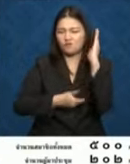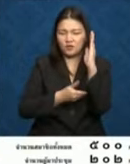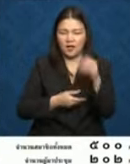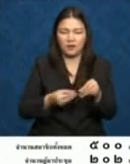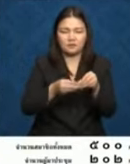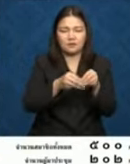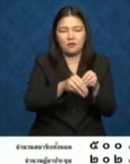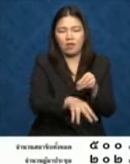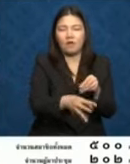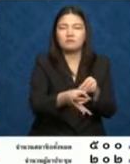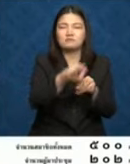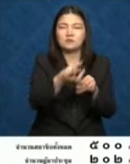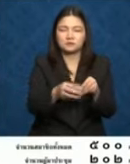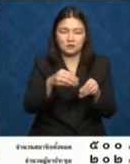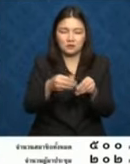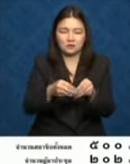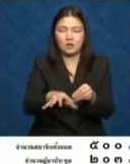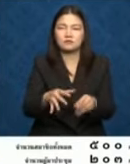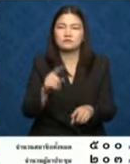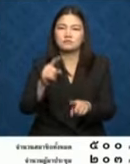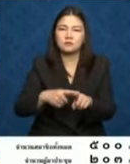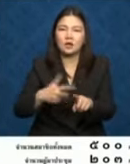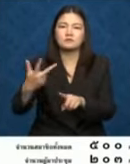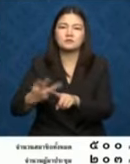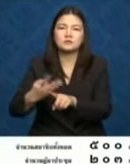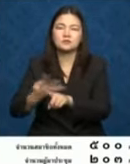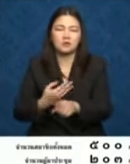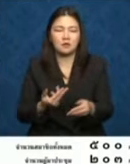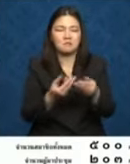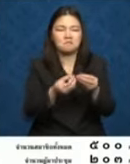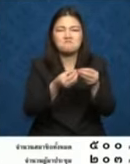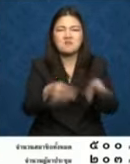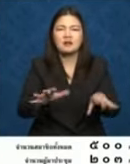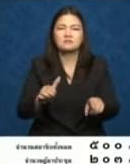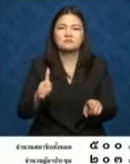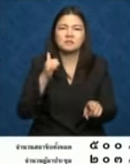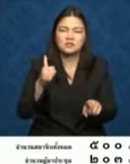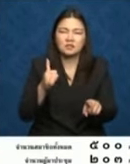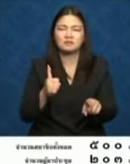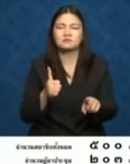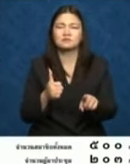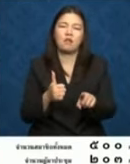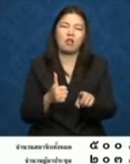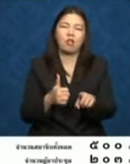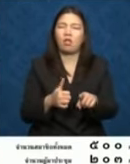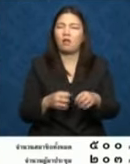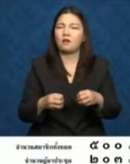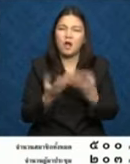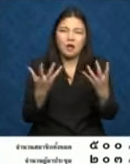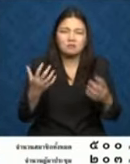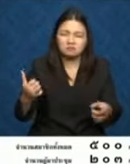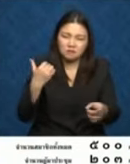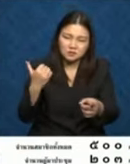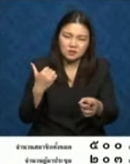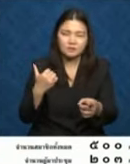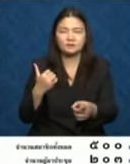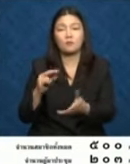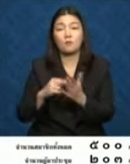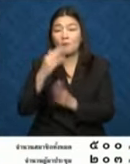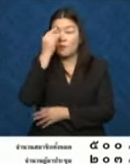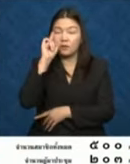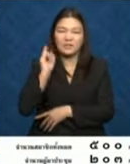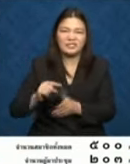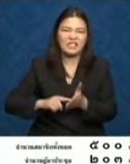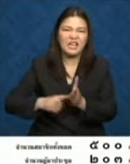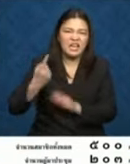ป 3-4 เดือนเท่านั้นถนนก็พังเช่นเดิมปัญหาก็สืบเนื่องมาจากการก่อสร้างที่มีปัญหามาตั้งแต่ต้น